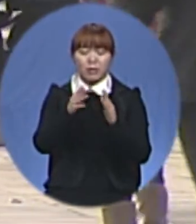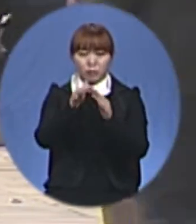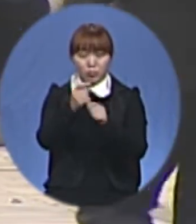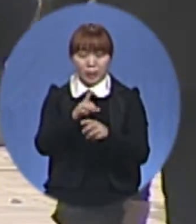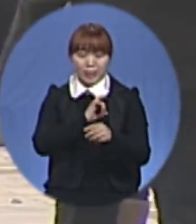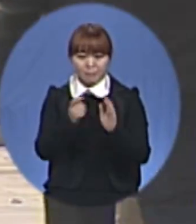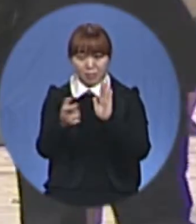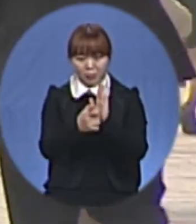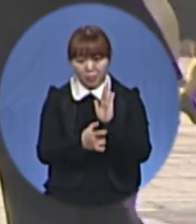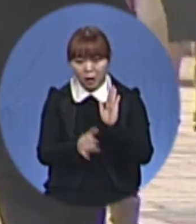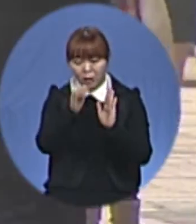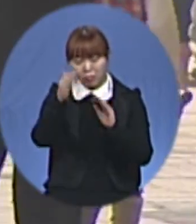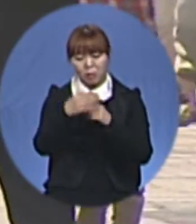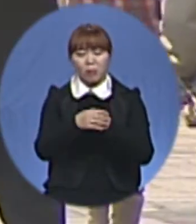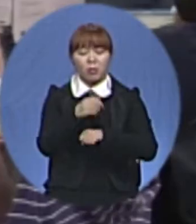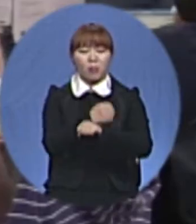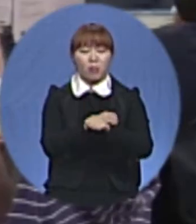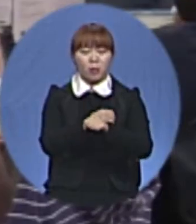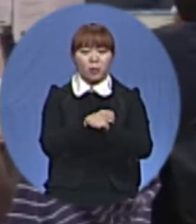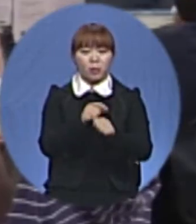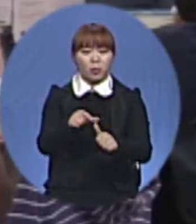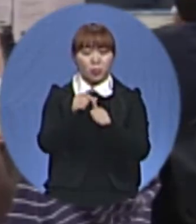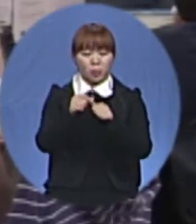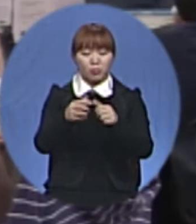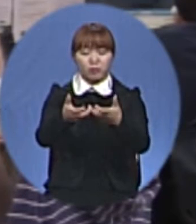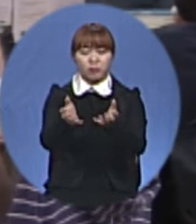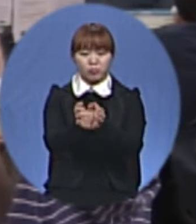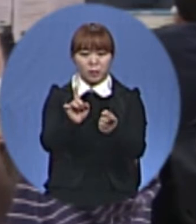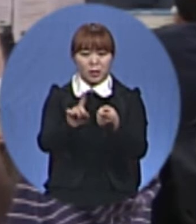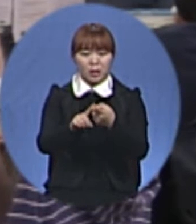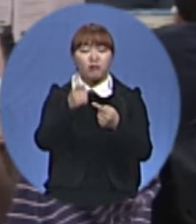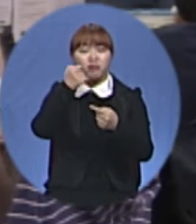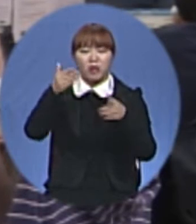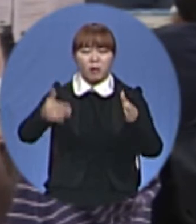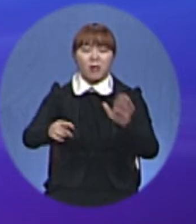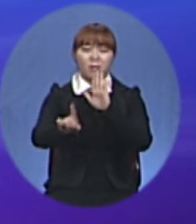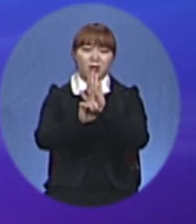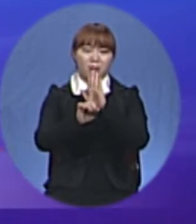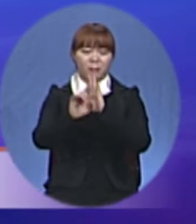관보에 게재되거나 고용노동부 홈페이지에 6개월 동안 게시됩니다.